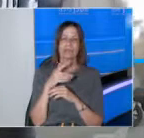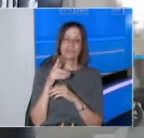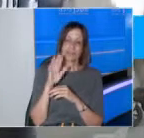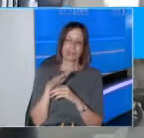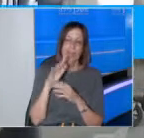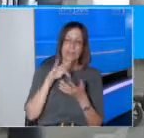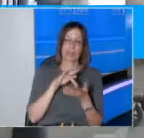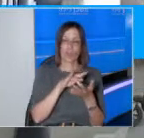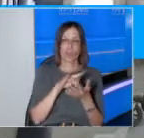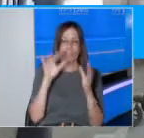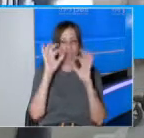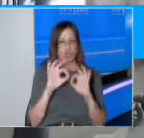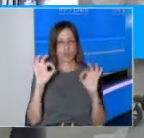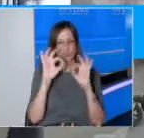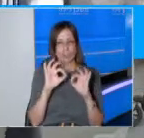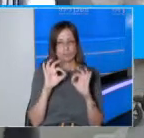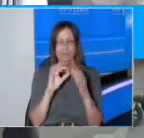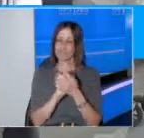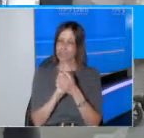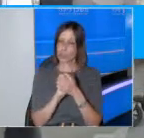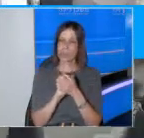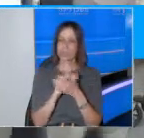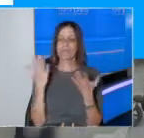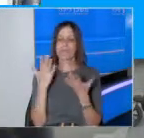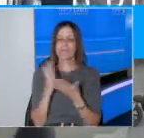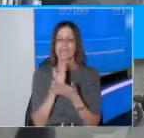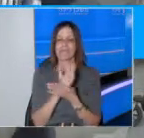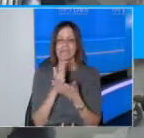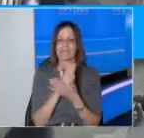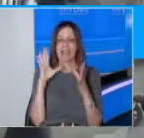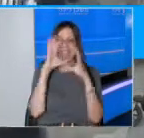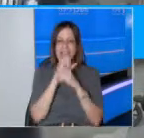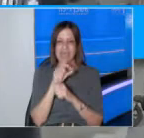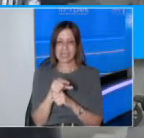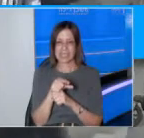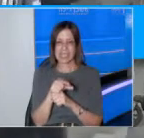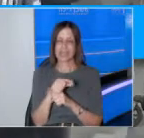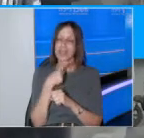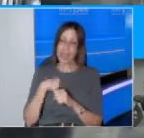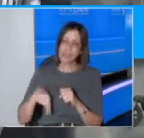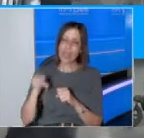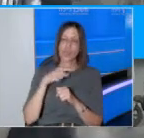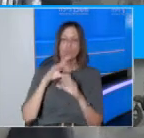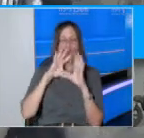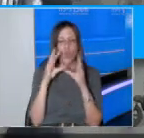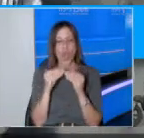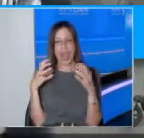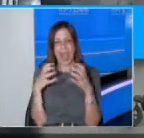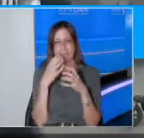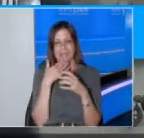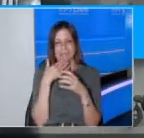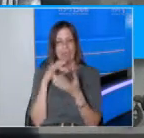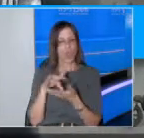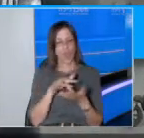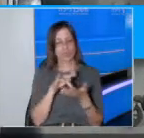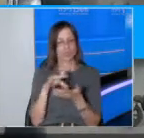איך אתם נערכים לערב הזה? אנחנו כולנו, כל עם ישראל, בכל מקום